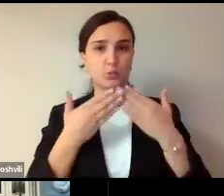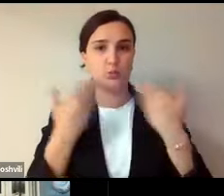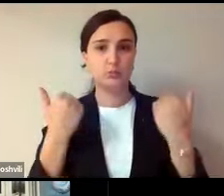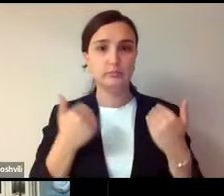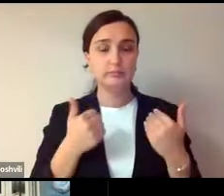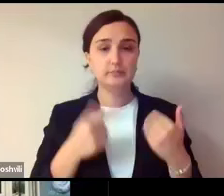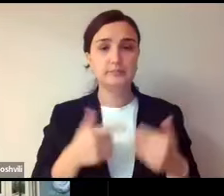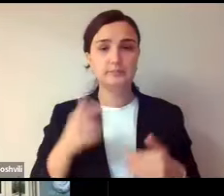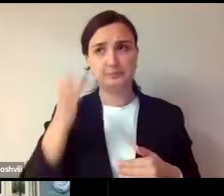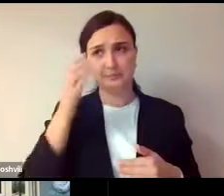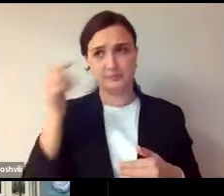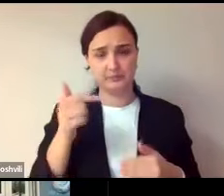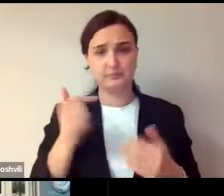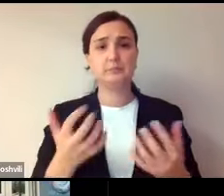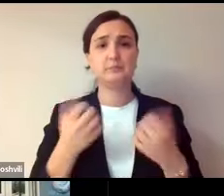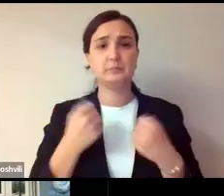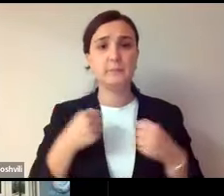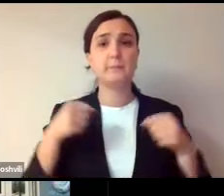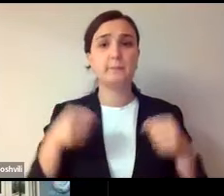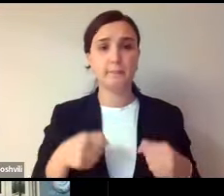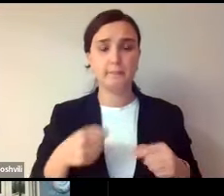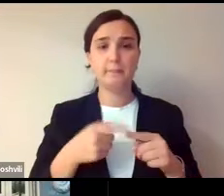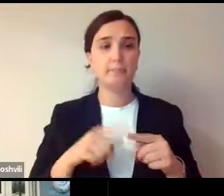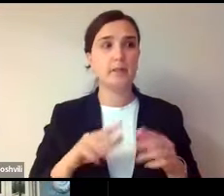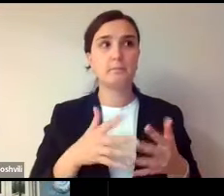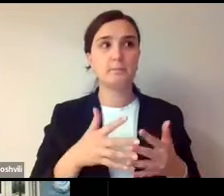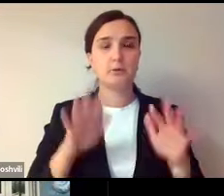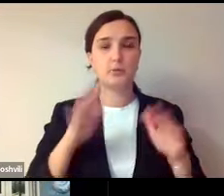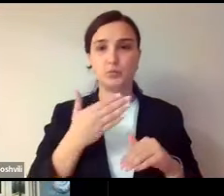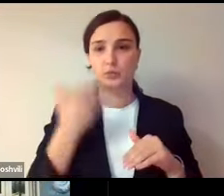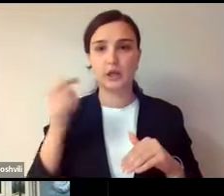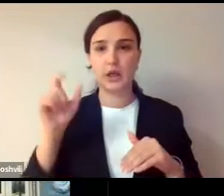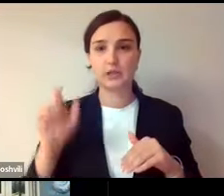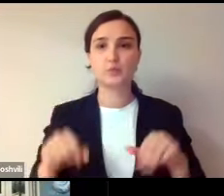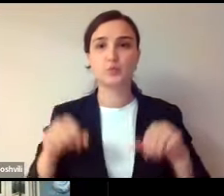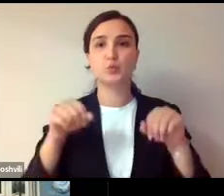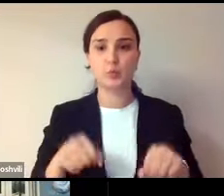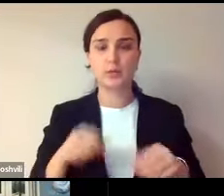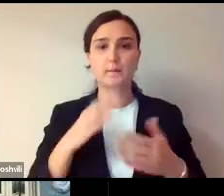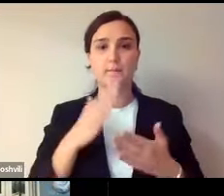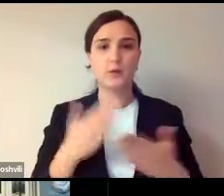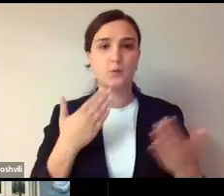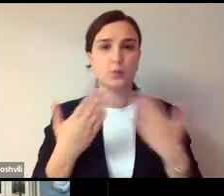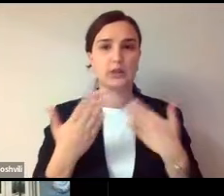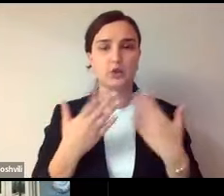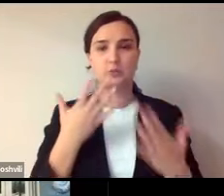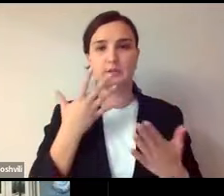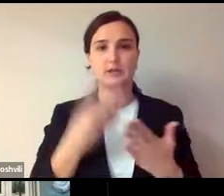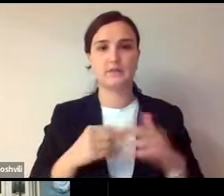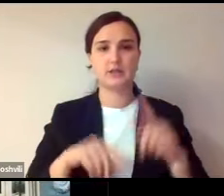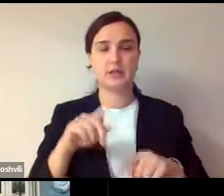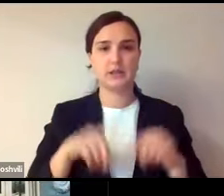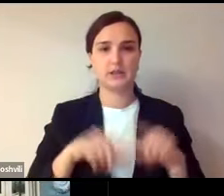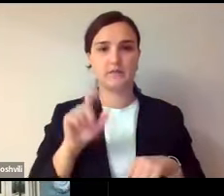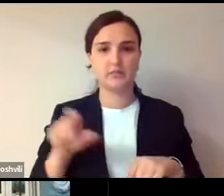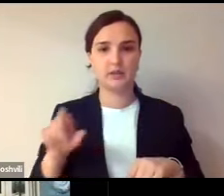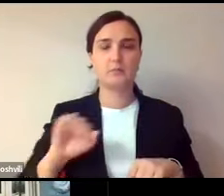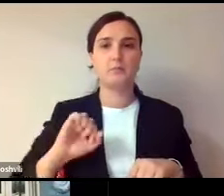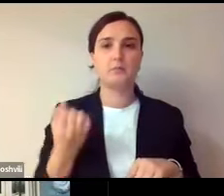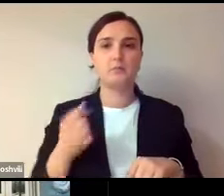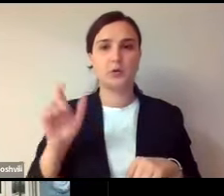შინაარსით განათლების მიღების უფლებას და არც იმას აღემატება, რომ ადამიანს უფლება აქვს ურთიერთობდეს თავის ნათესავებთან,